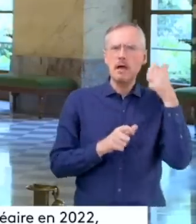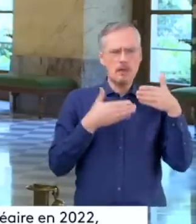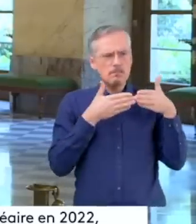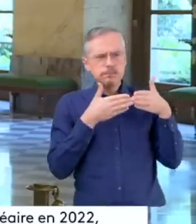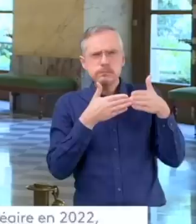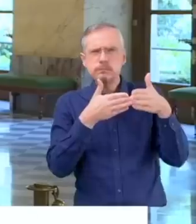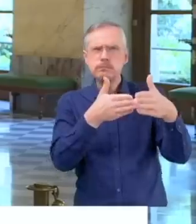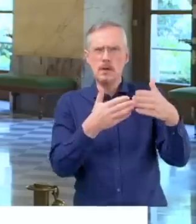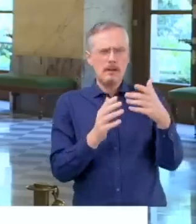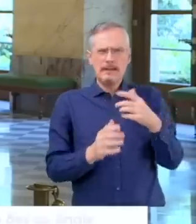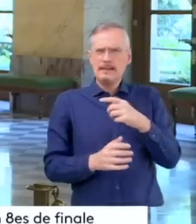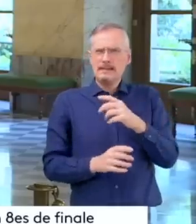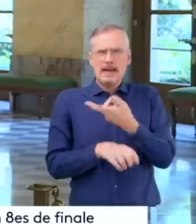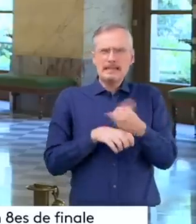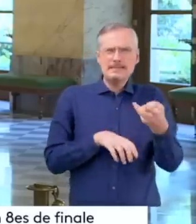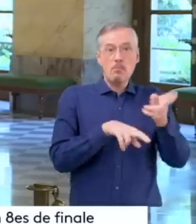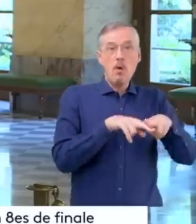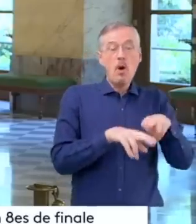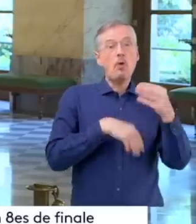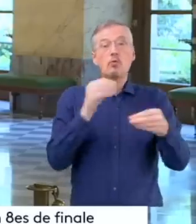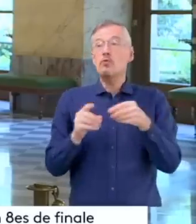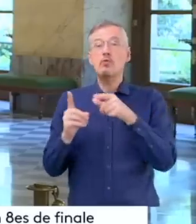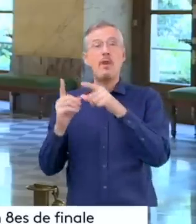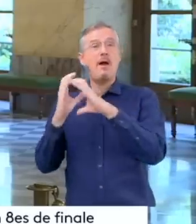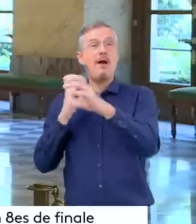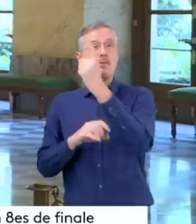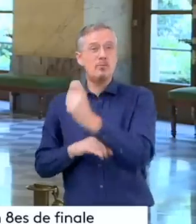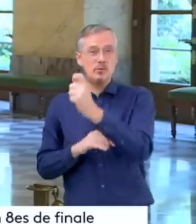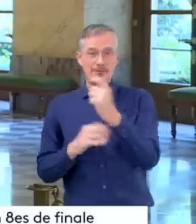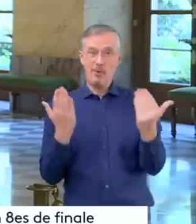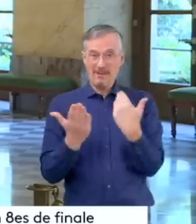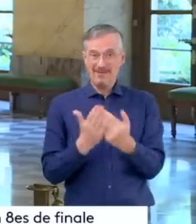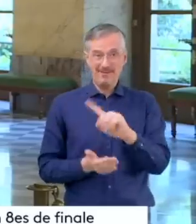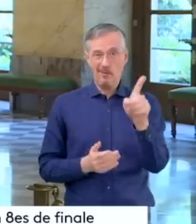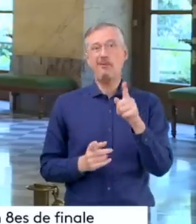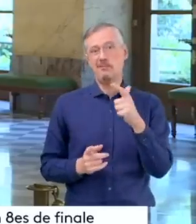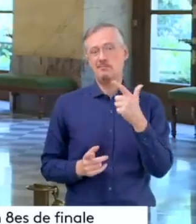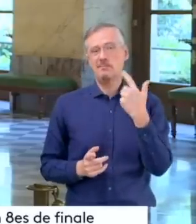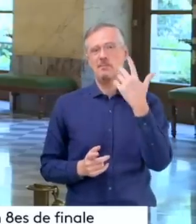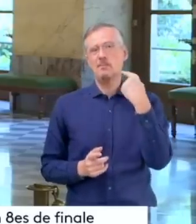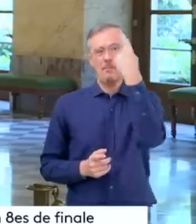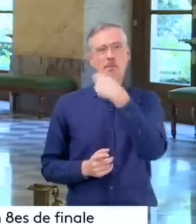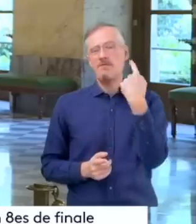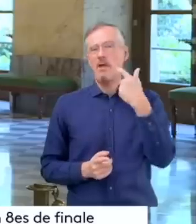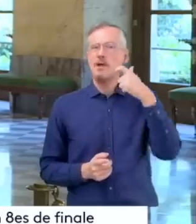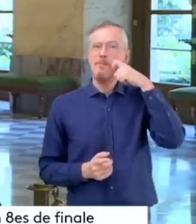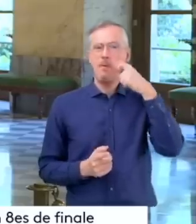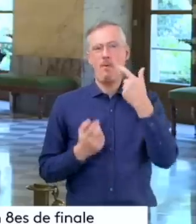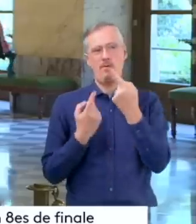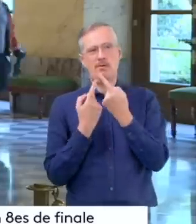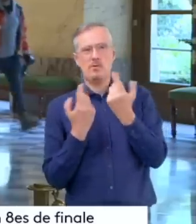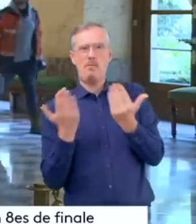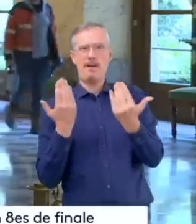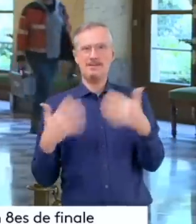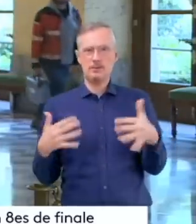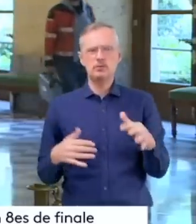en bus, ou vous pensez qu'il le dit par rapport à la couleur de peau des gens? C'est un député raciste. Et dans son groupe, au Rassemblement national, il y a d'autres députés qui ont tenu